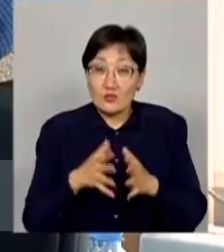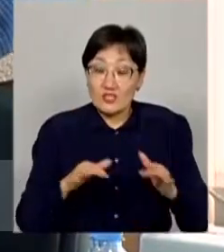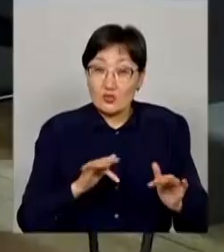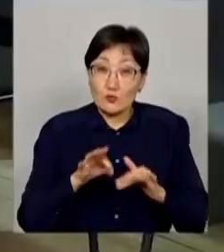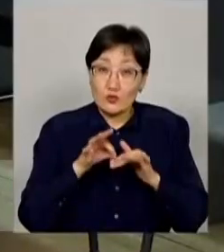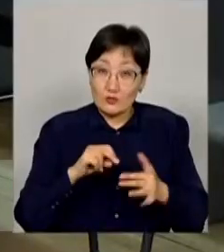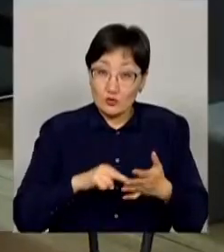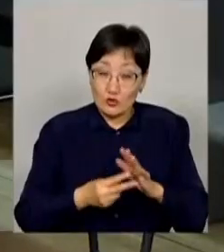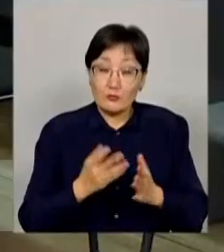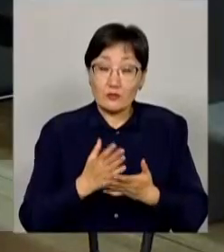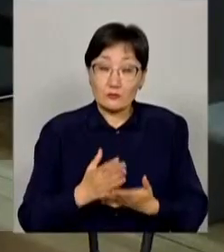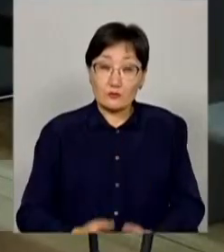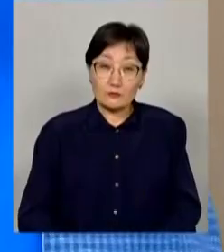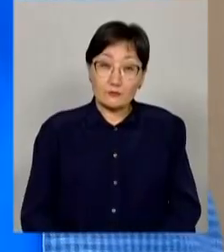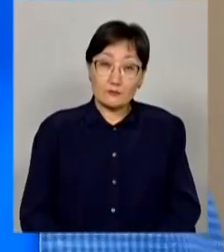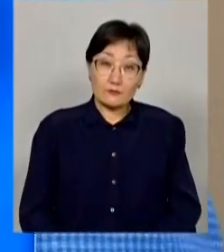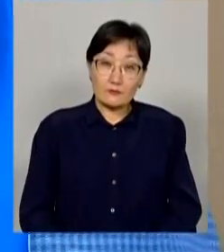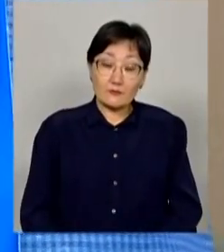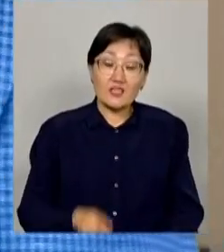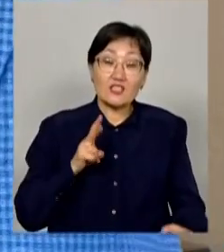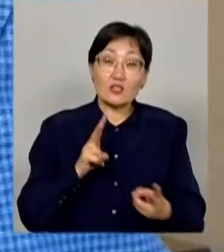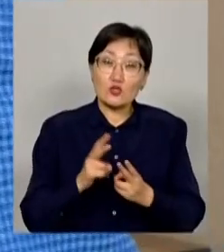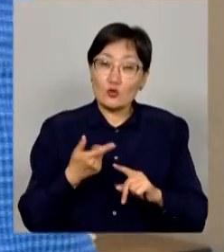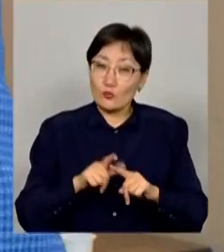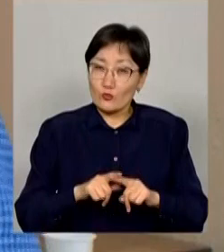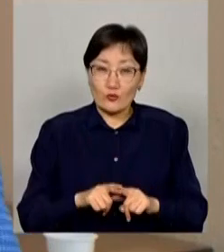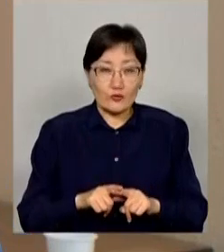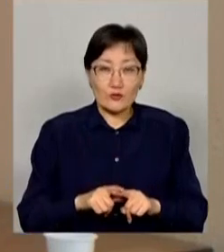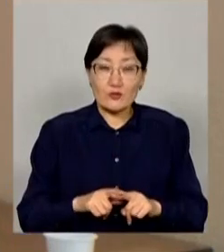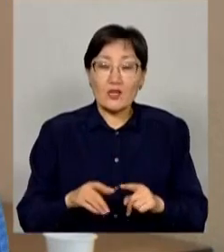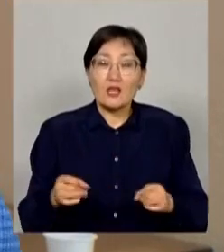іс-шара өткізу жоспарланып отыр. Кездесу өте тартымды өтті.